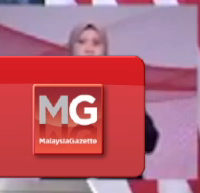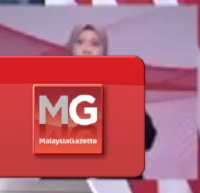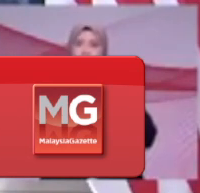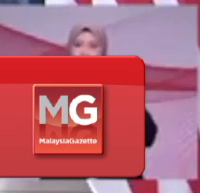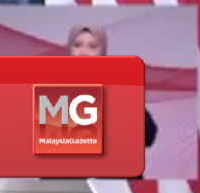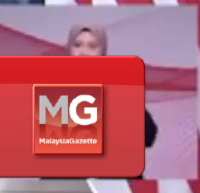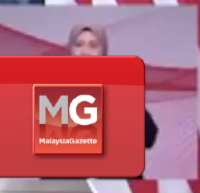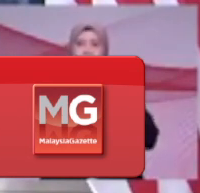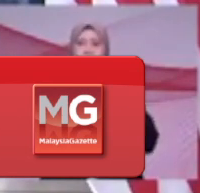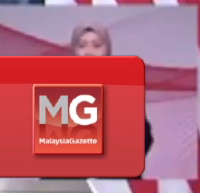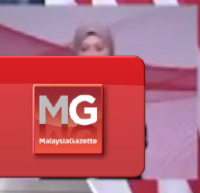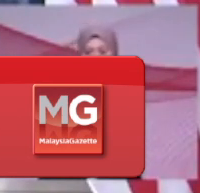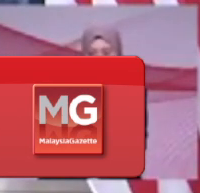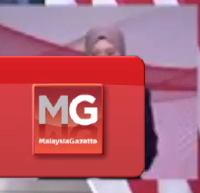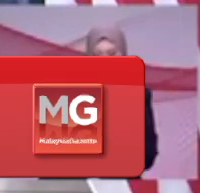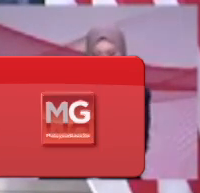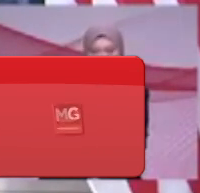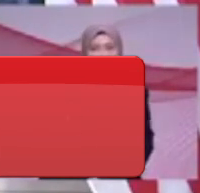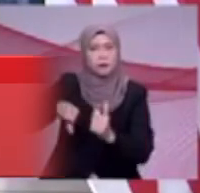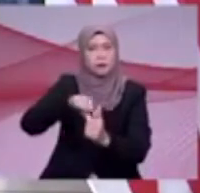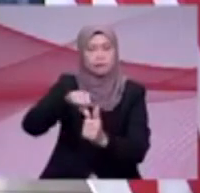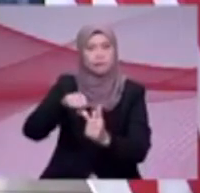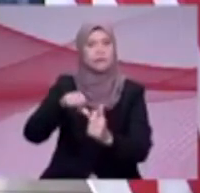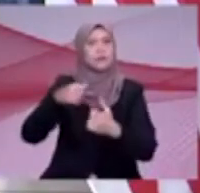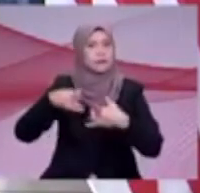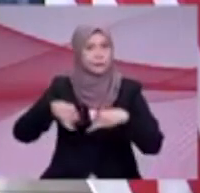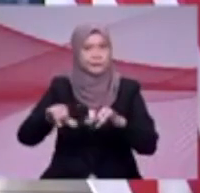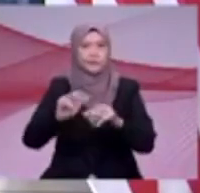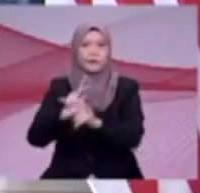kawalan pergerakan terus dikawal lagi dengan ketat.